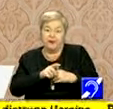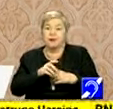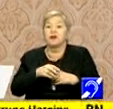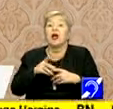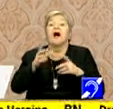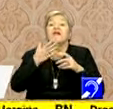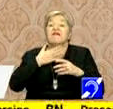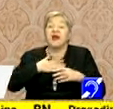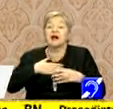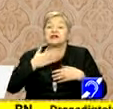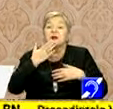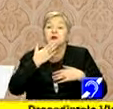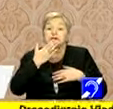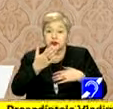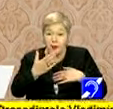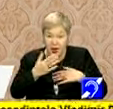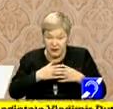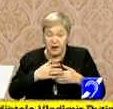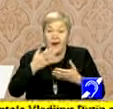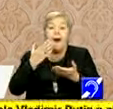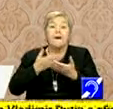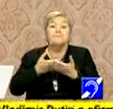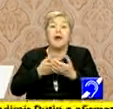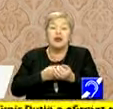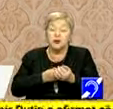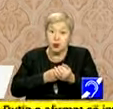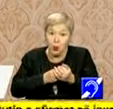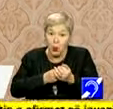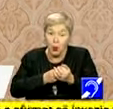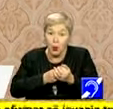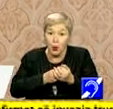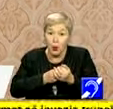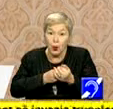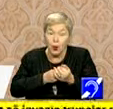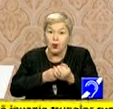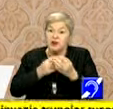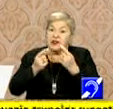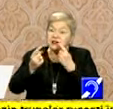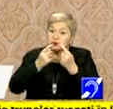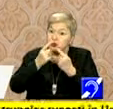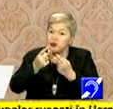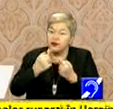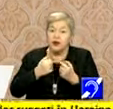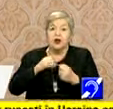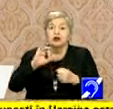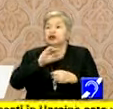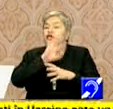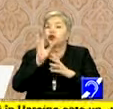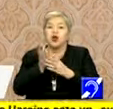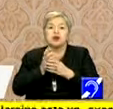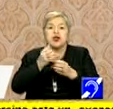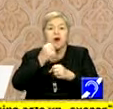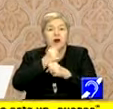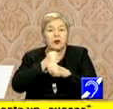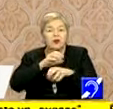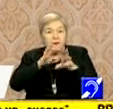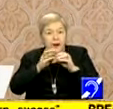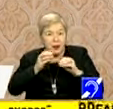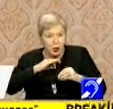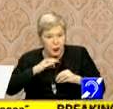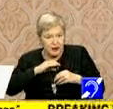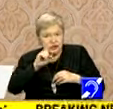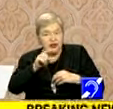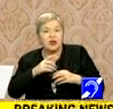început, vreau să mulțumesc pentru aceste discuții și pentru ceea ce am făcut împreună cu președintele Iohannis la